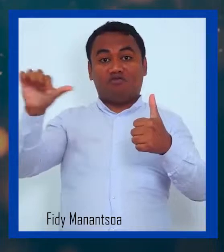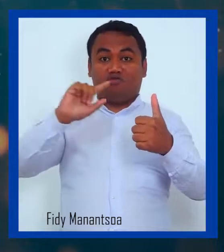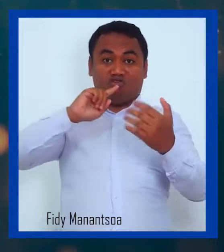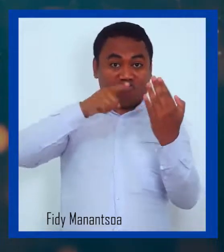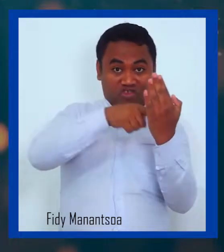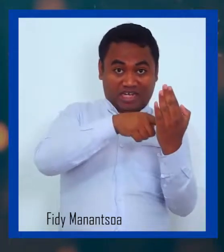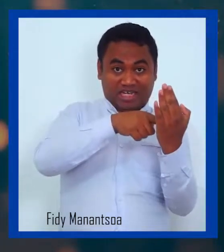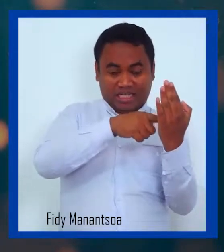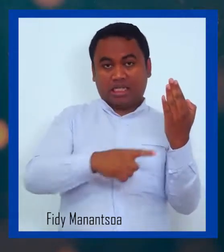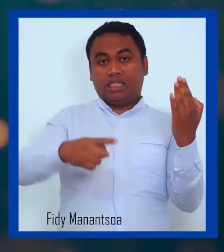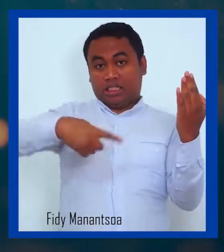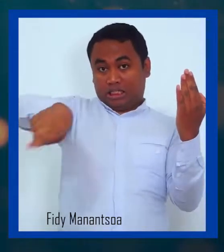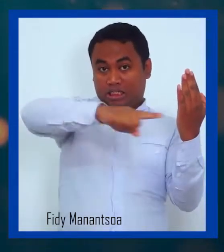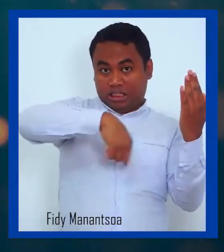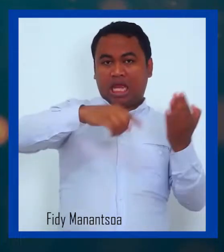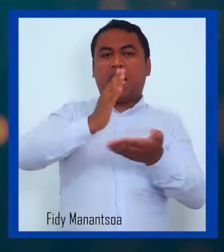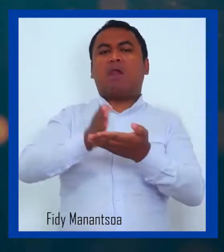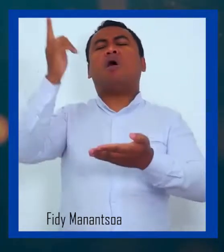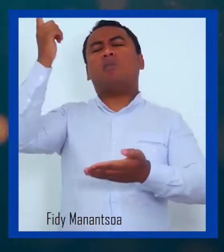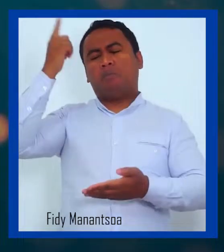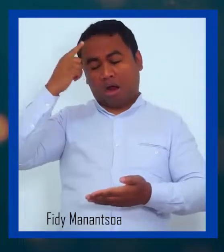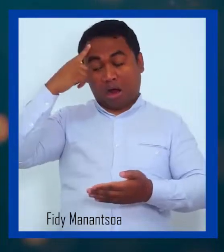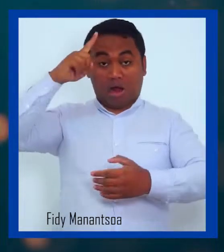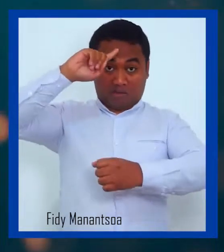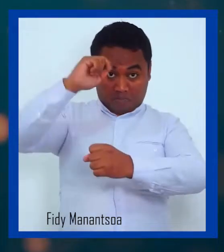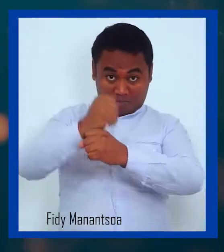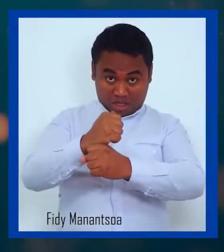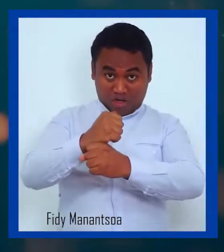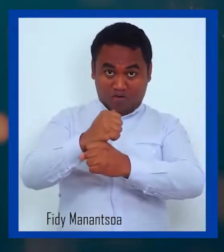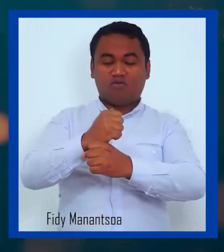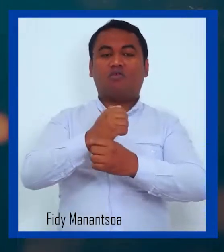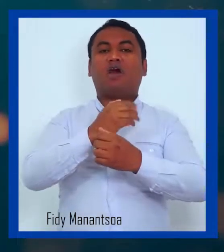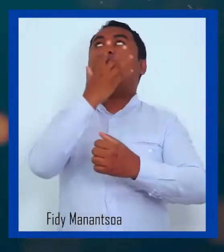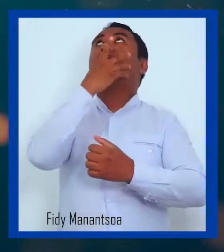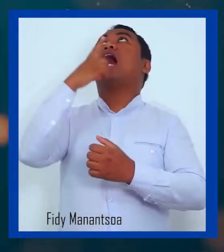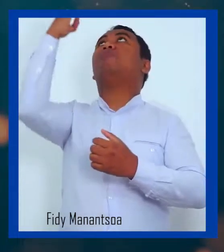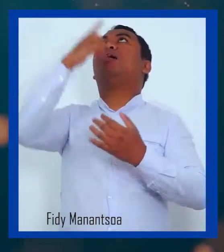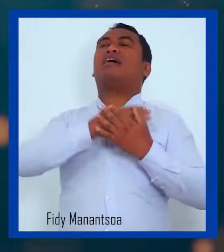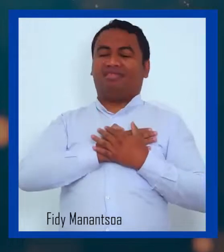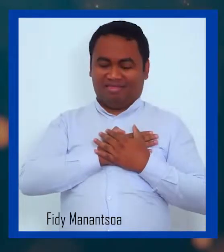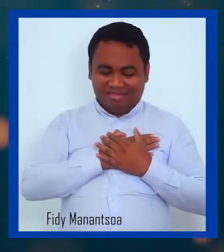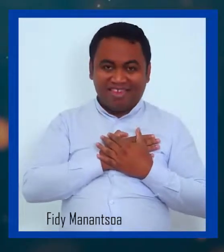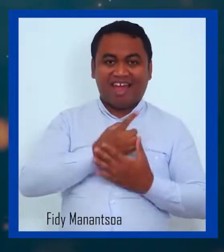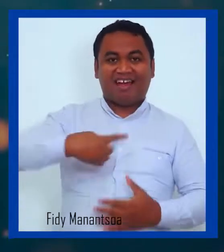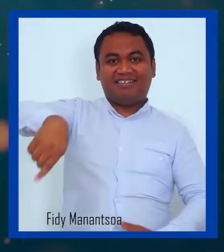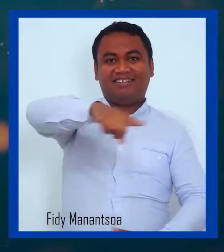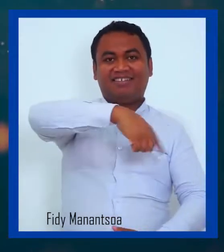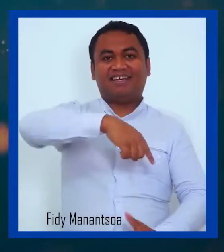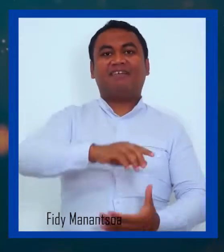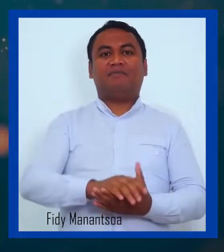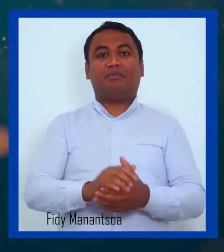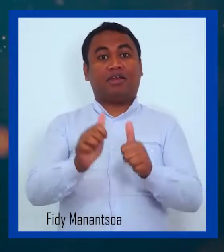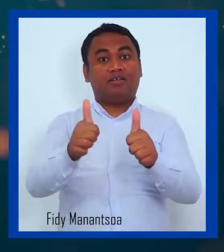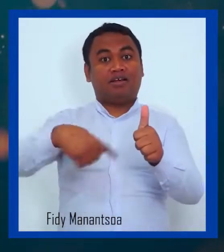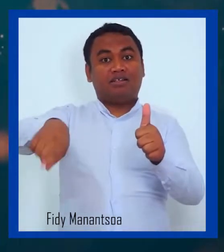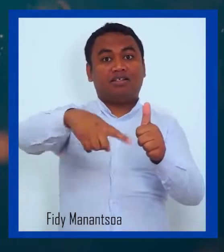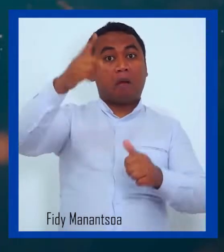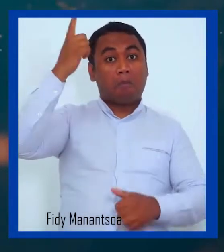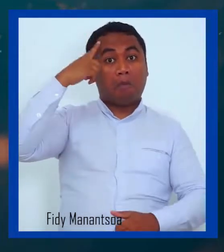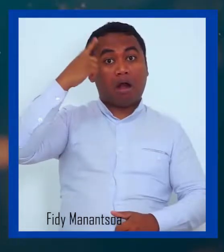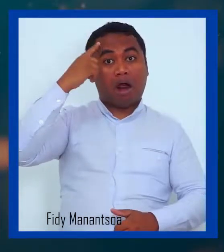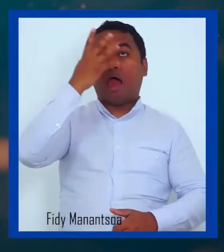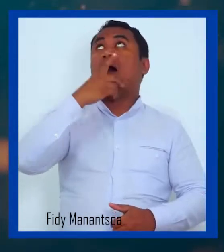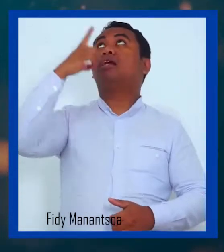2:4-5 ilaza manao hoe fa isika efa mahalala sy mino ny fitiavan'Andriamanitra antsika. Tokony ho fantatsika